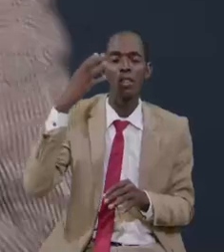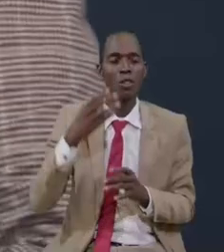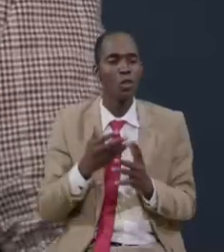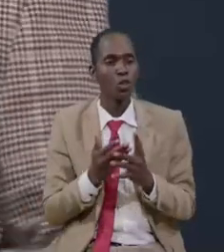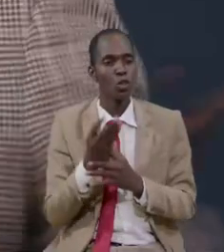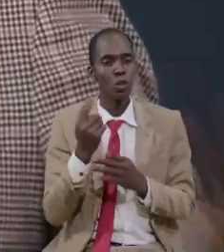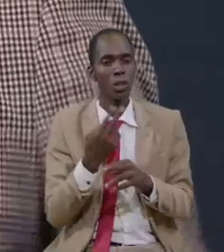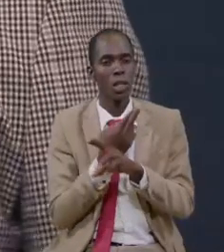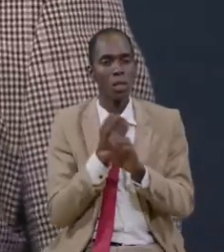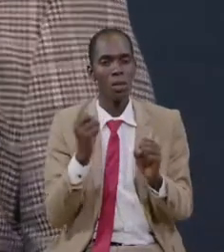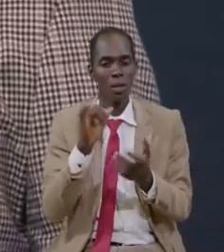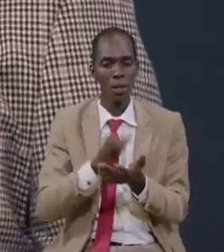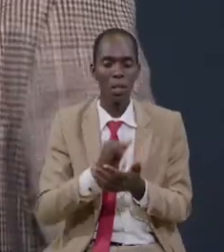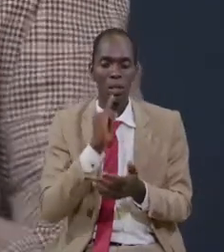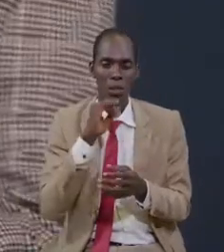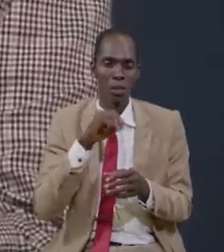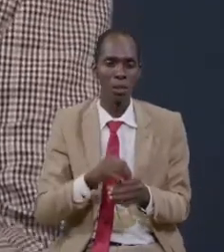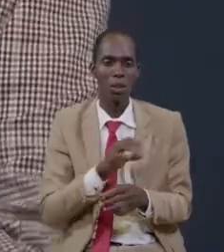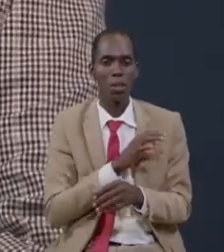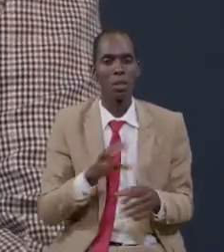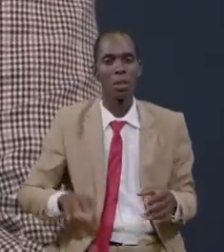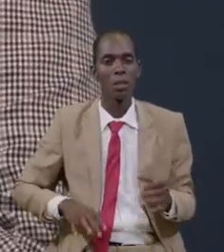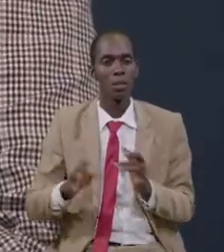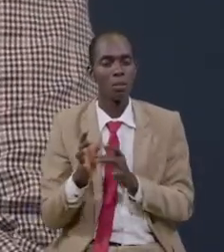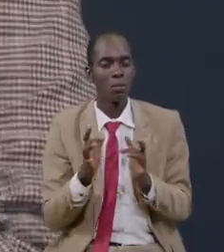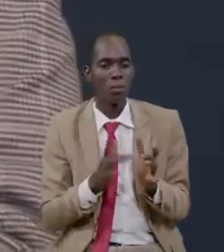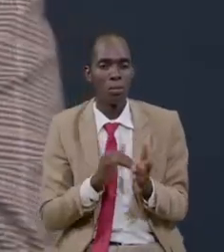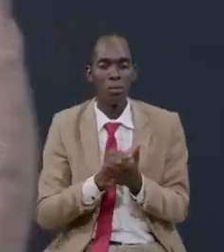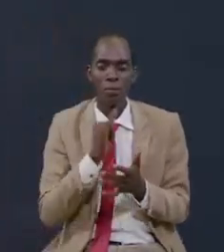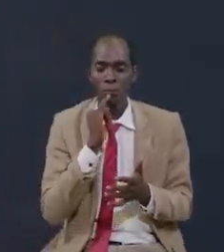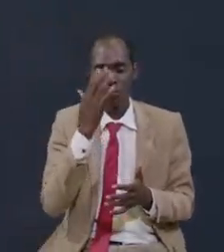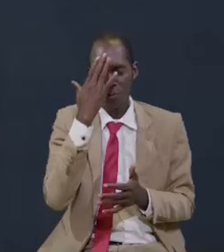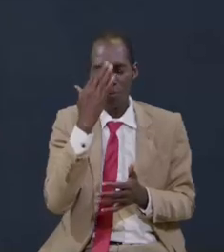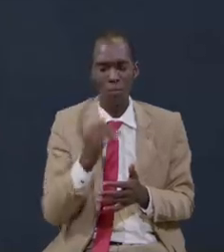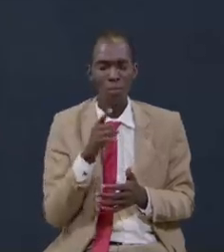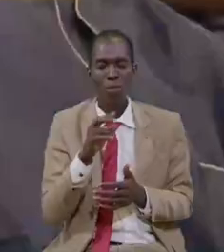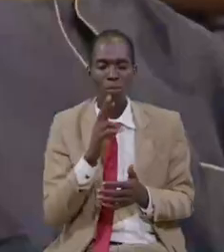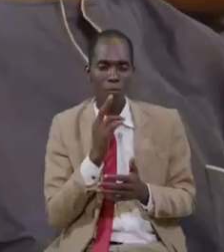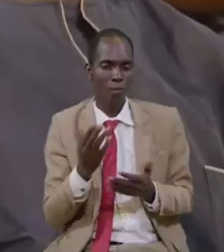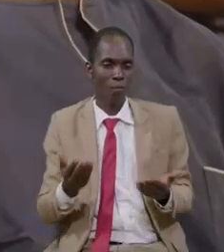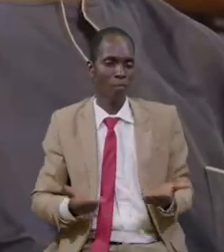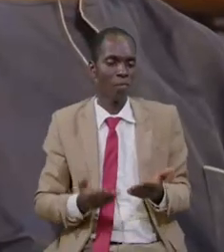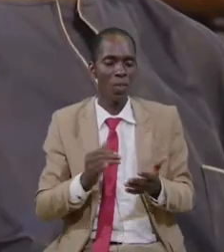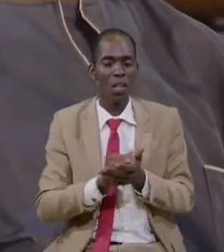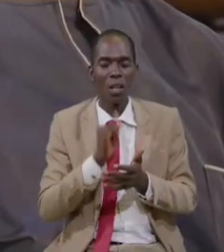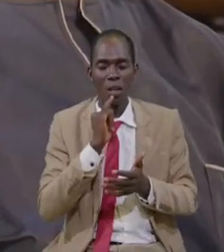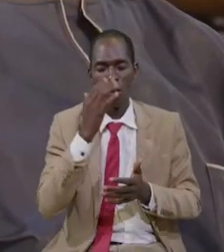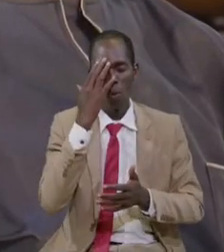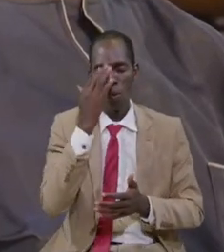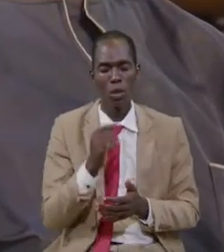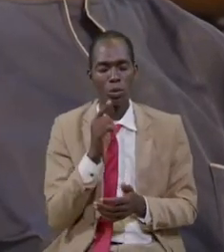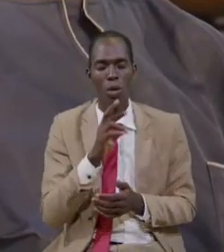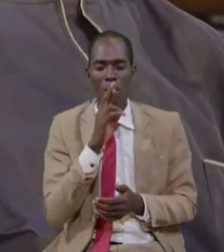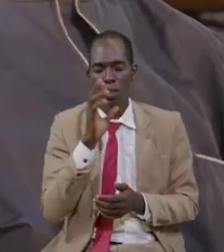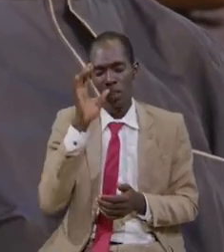en Jésus-Christ. Voilà pourquoi tu es là ce soir. C'est pourquoi tu cherches le Seigneur ce soir. Tu es